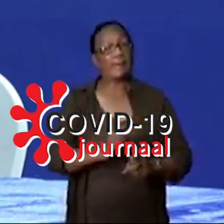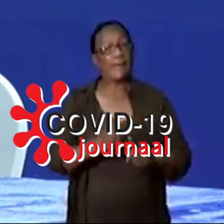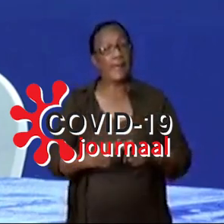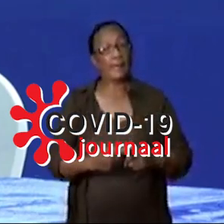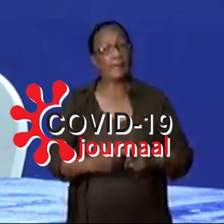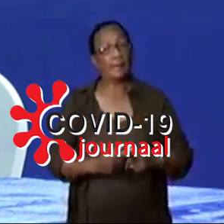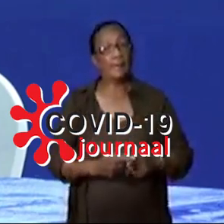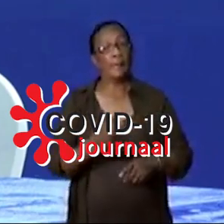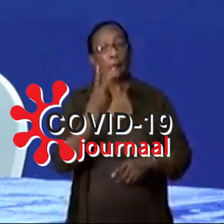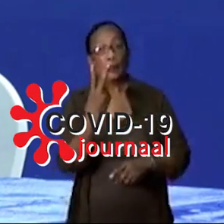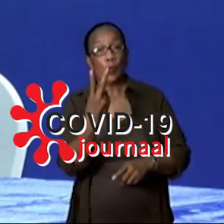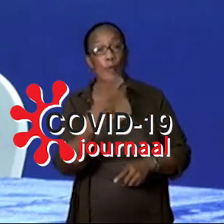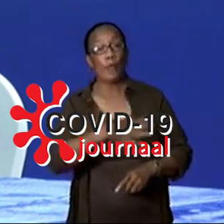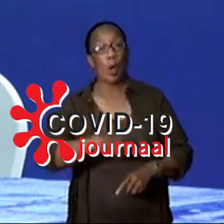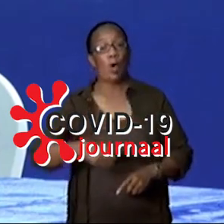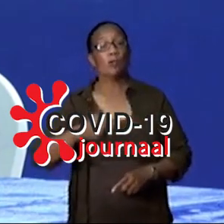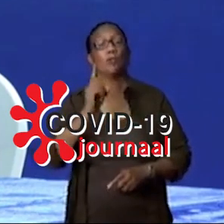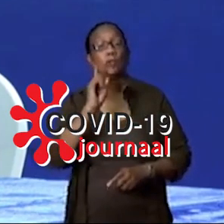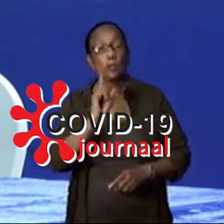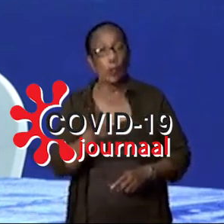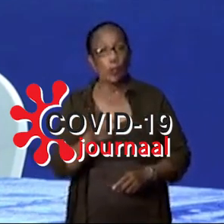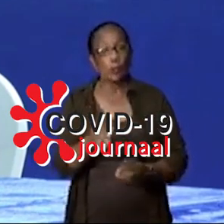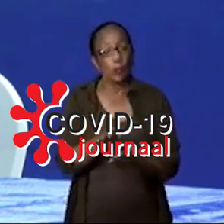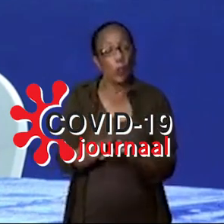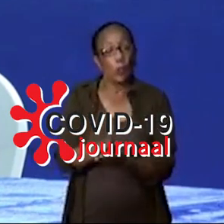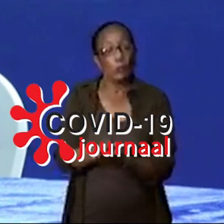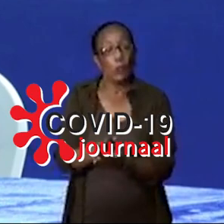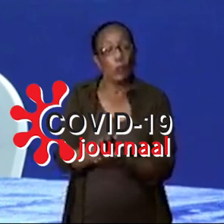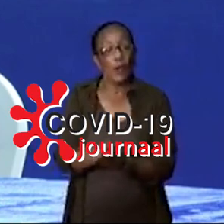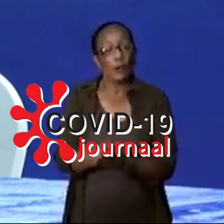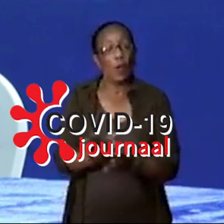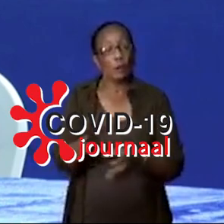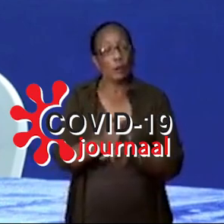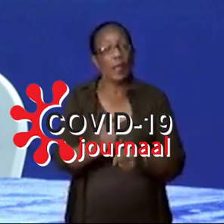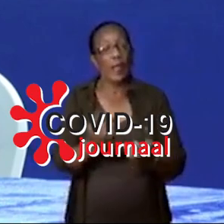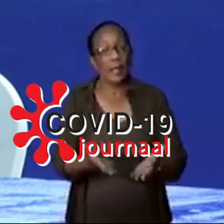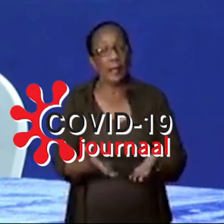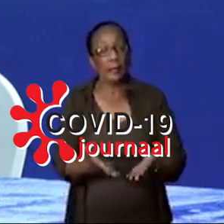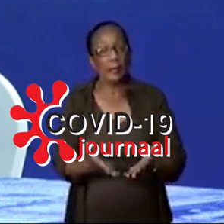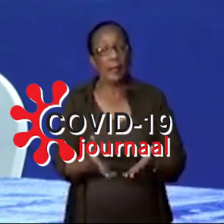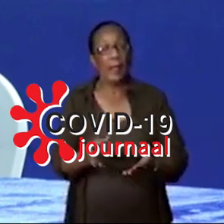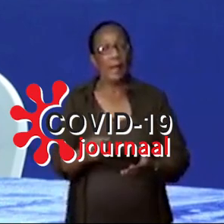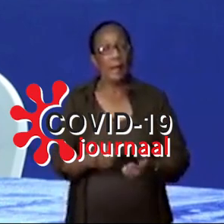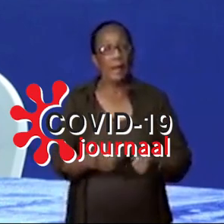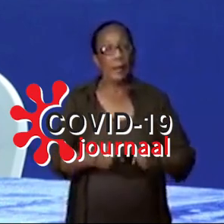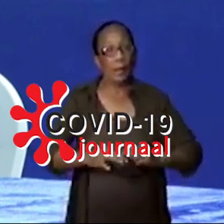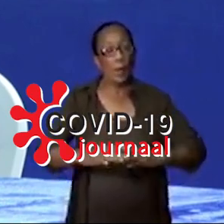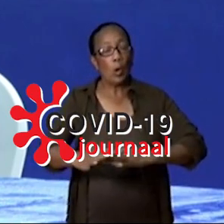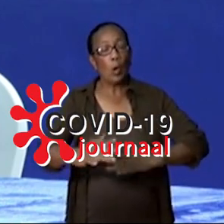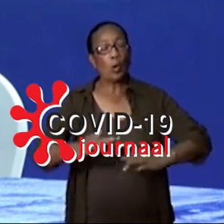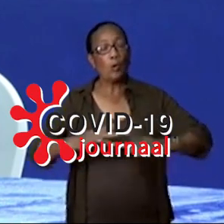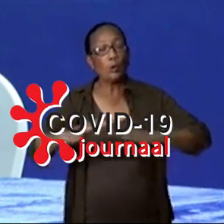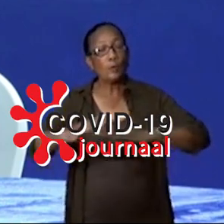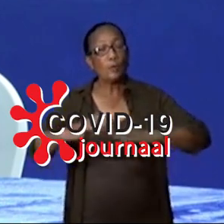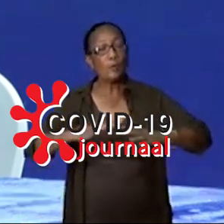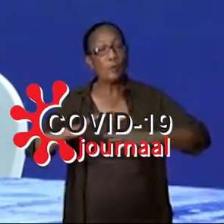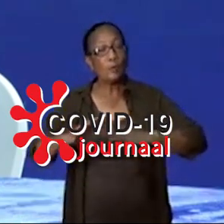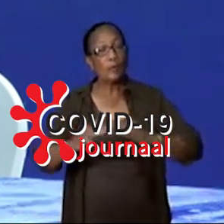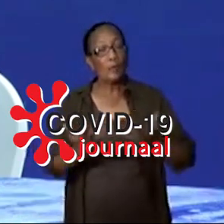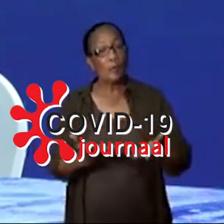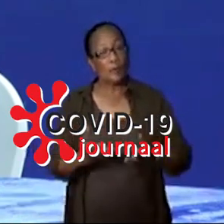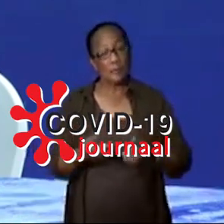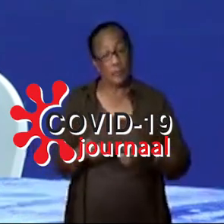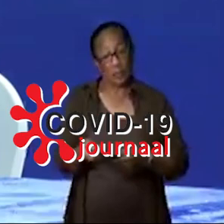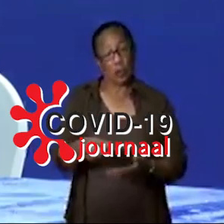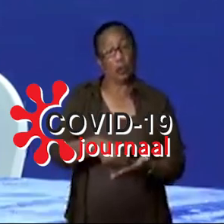en 200.000 wordt gereserveerd om te assisteren bij de logistiek. Misschien het aanschaffen